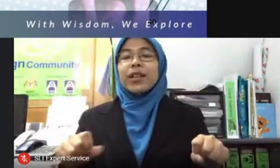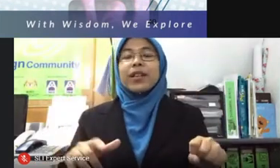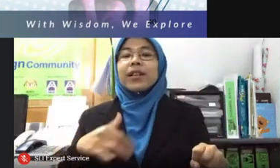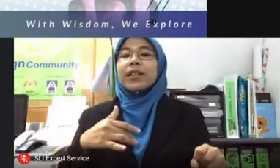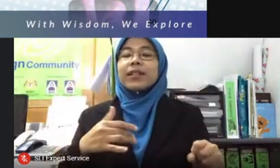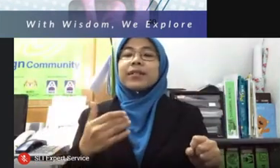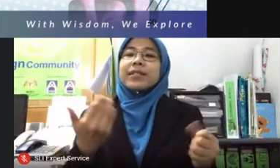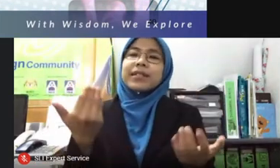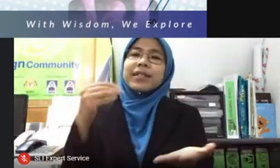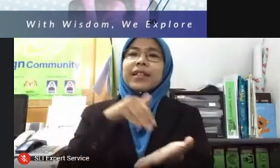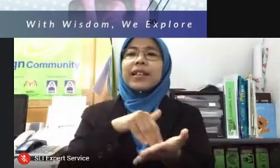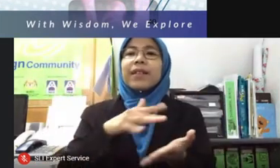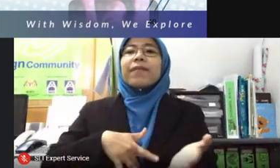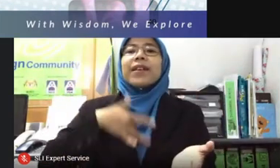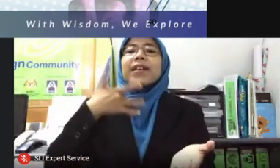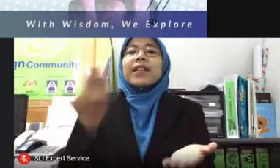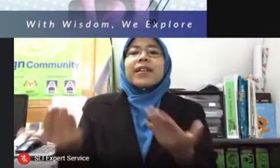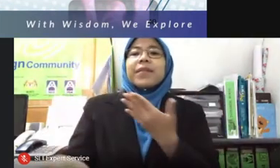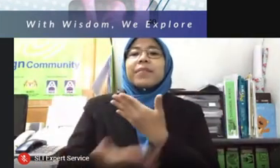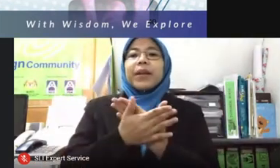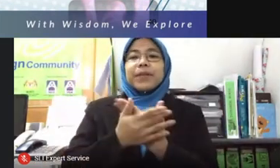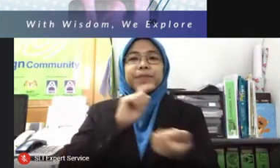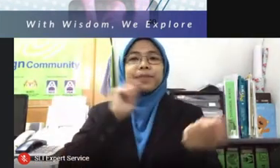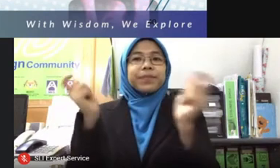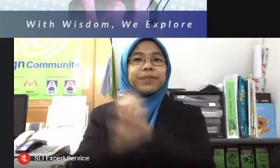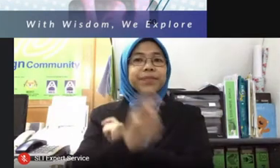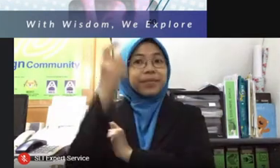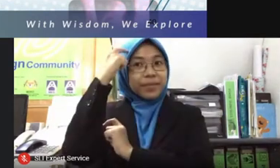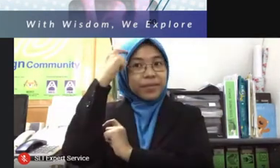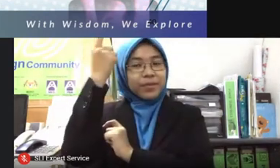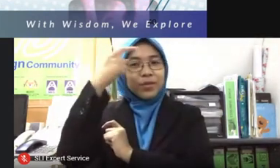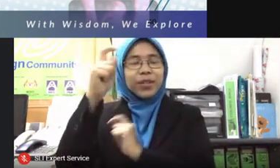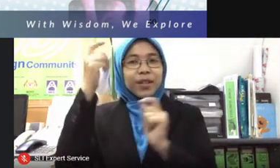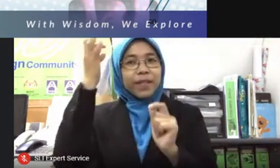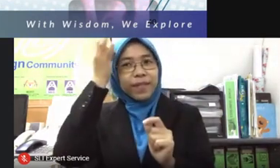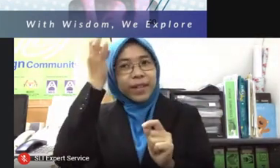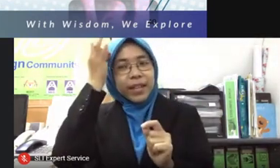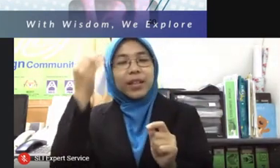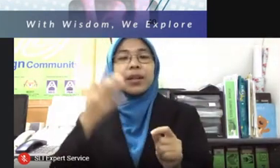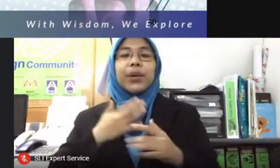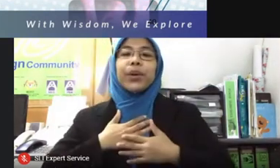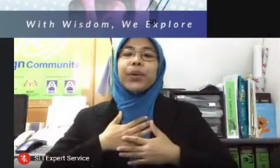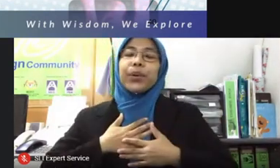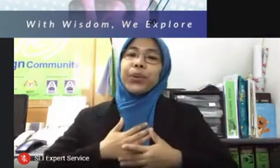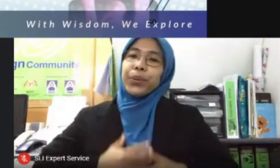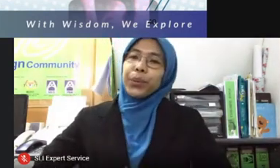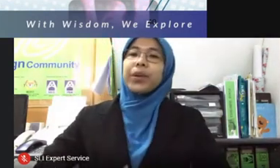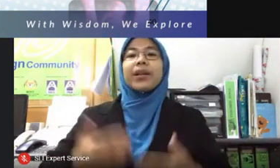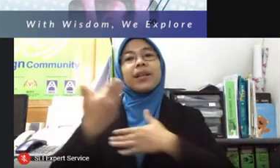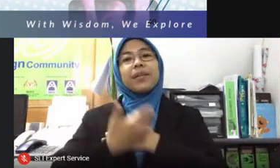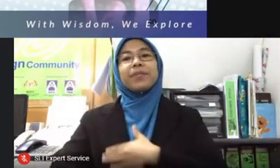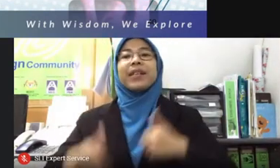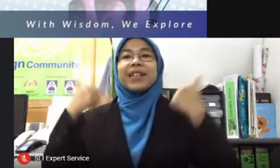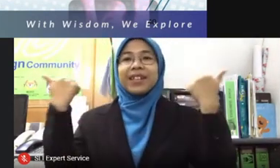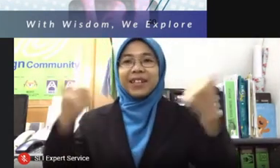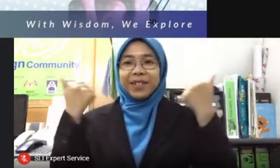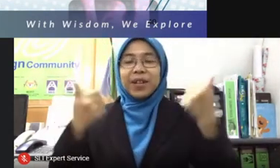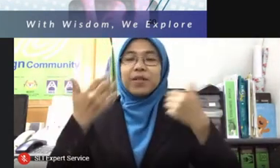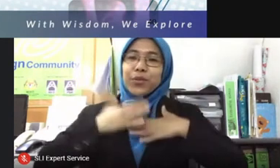ataupun tukar mindset kita untuk kita fikirkan leganya lepas majlis, leganya